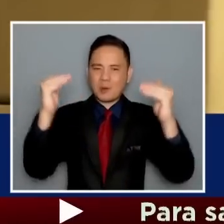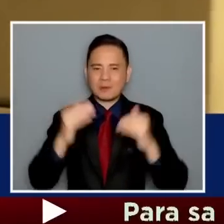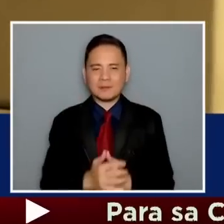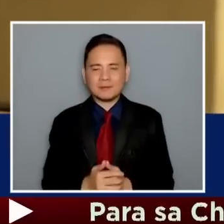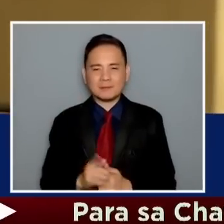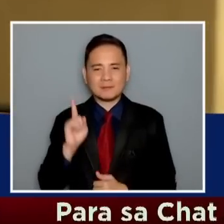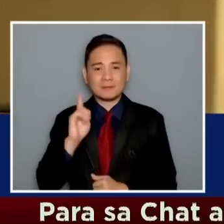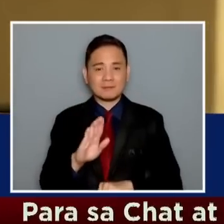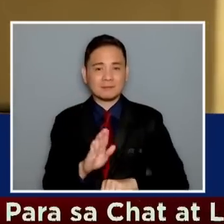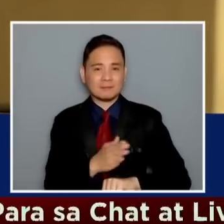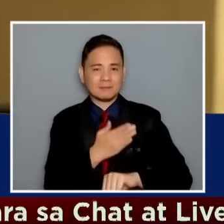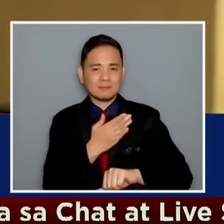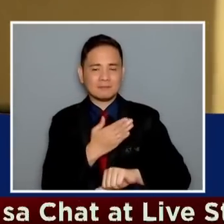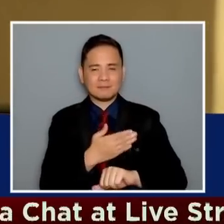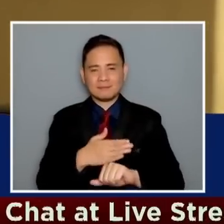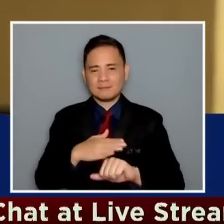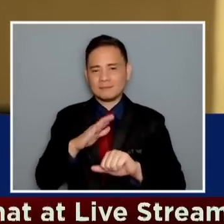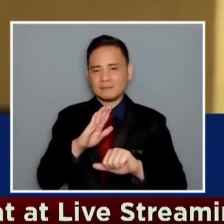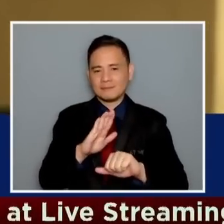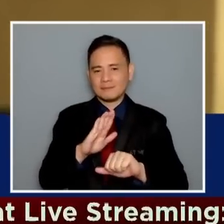tunay na